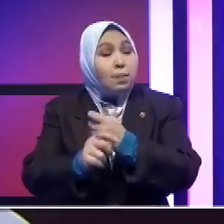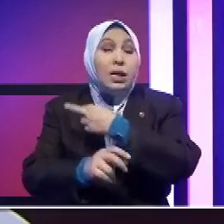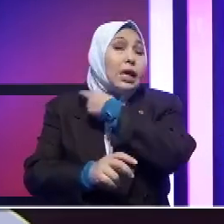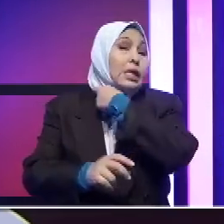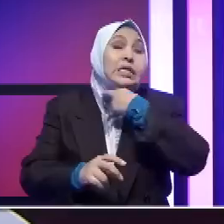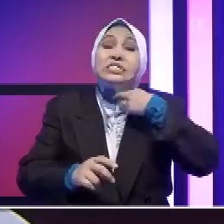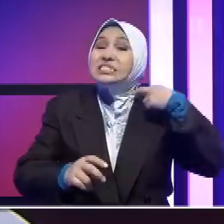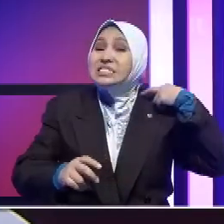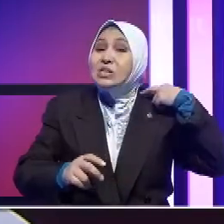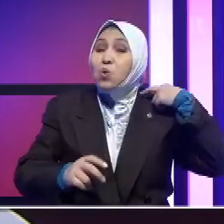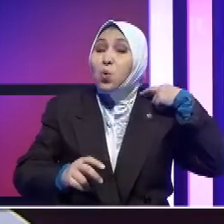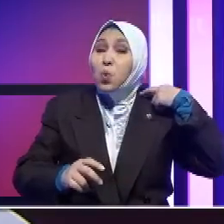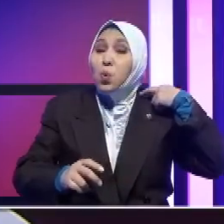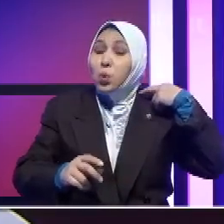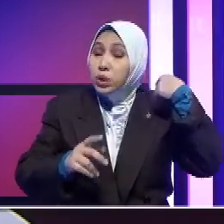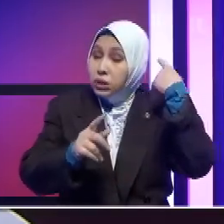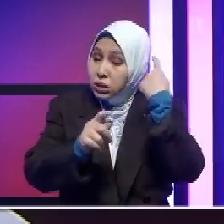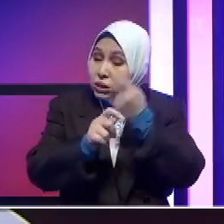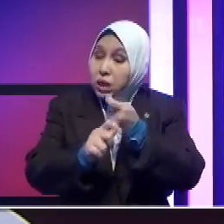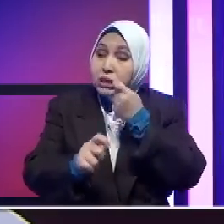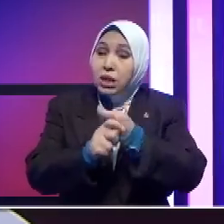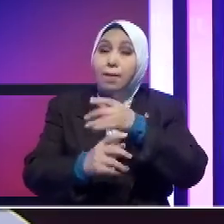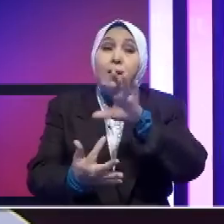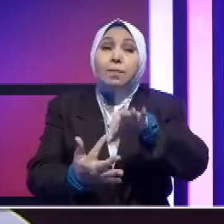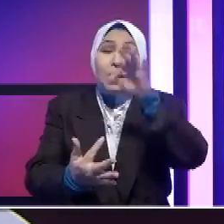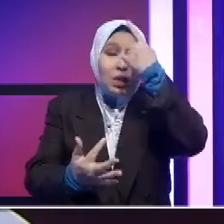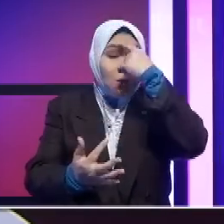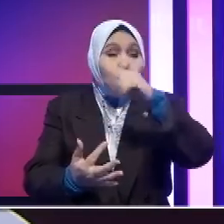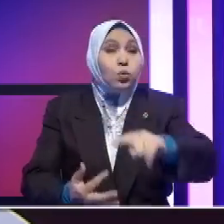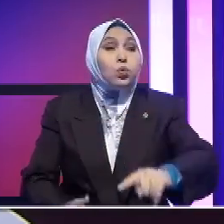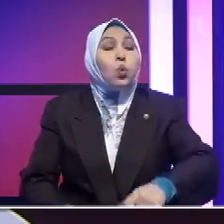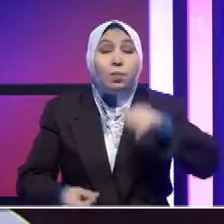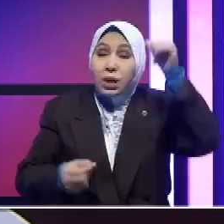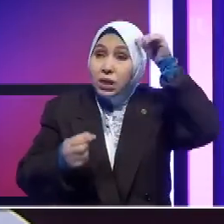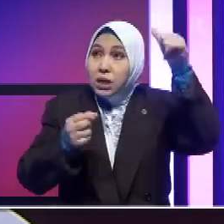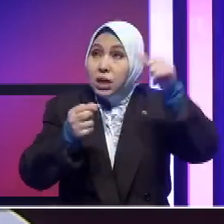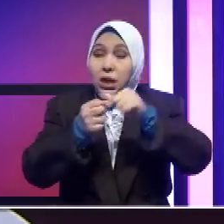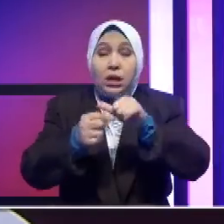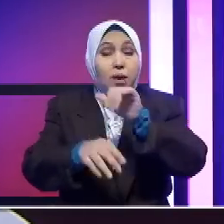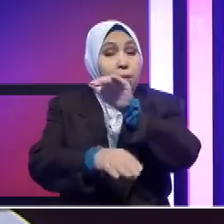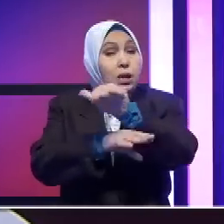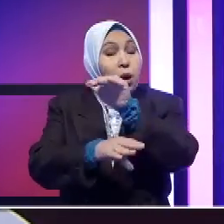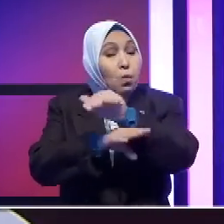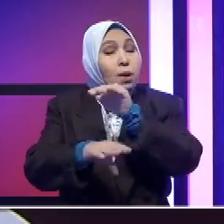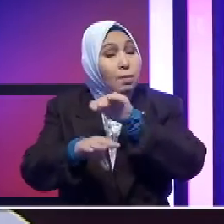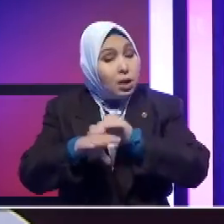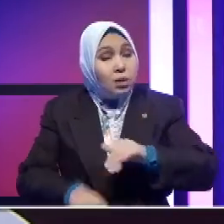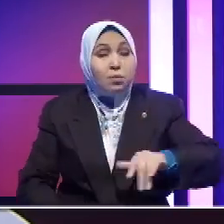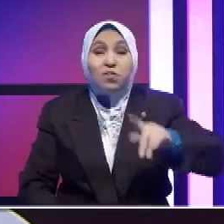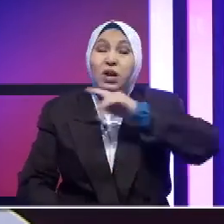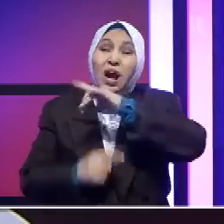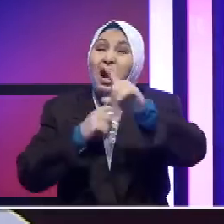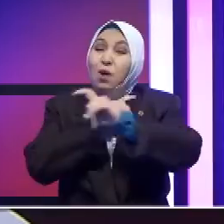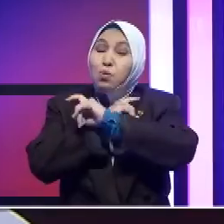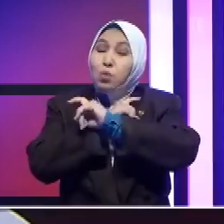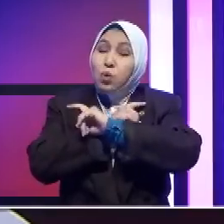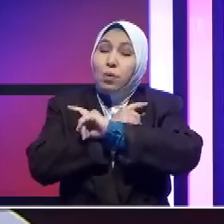ya, risiko tetap juga memilih untuk mengingatkan Firaun untuk beriman kepada Allah Subhanahu Wa